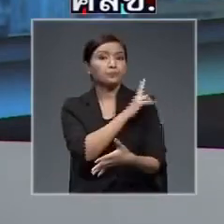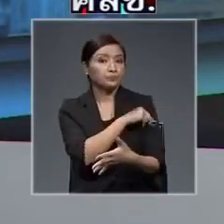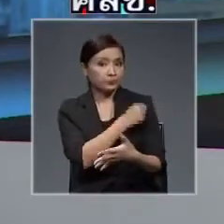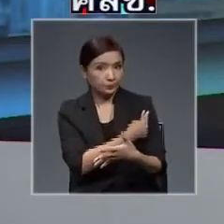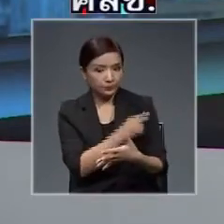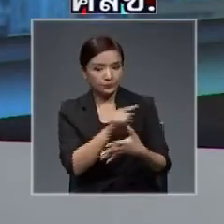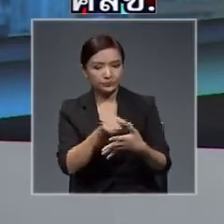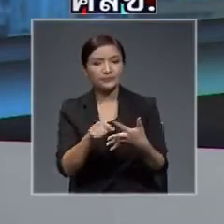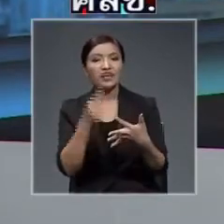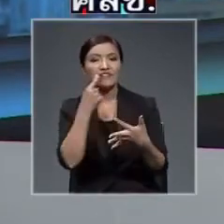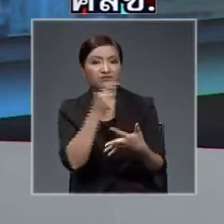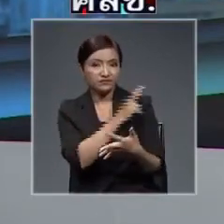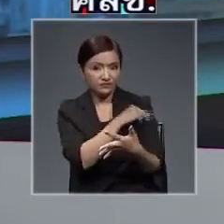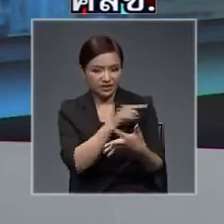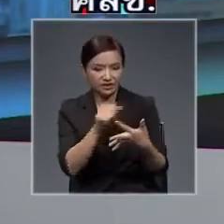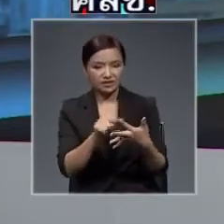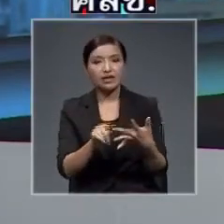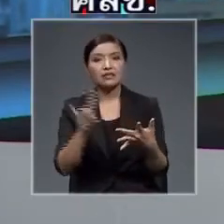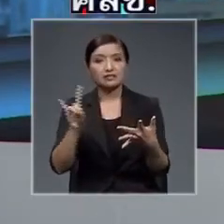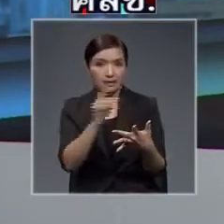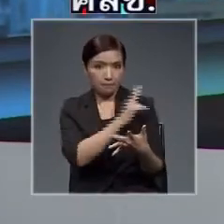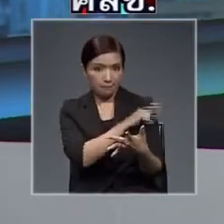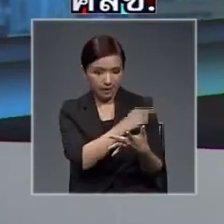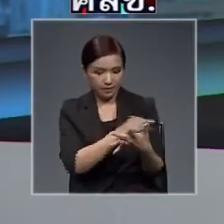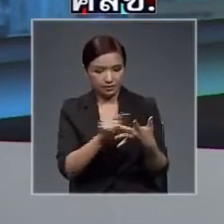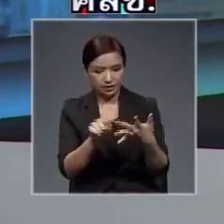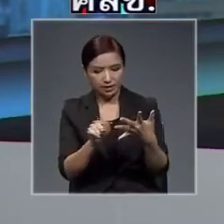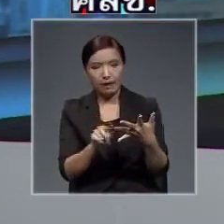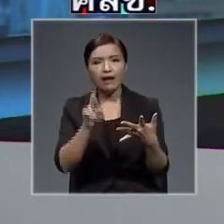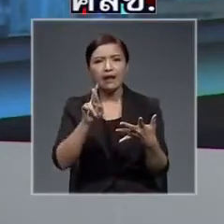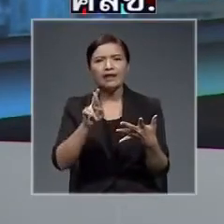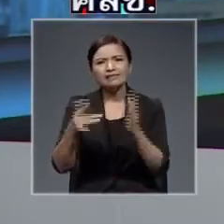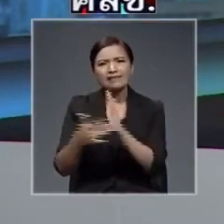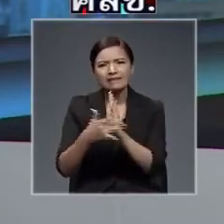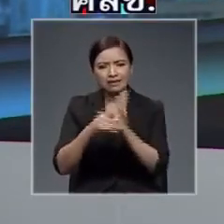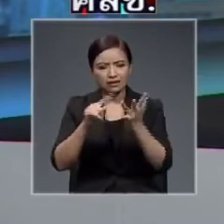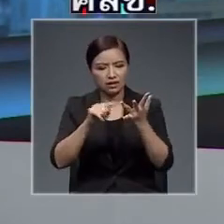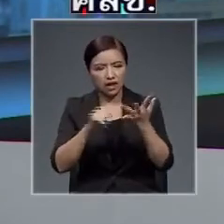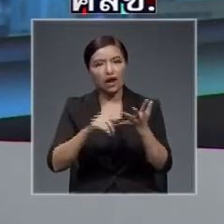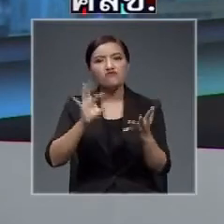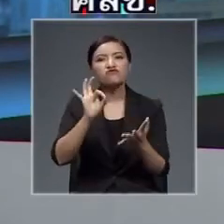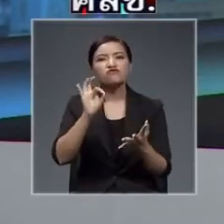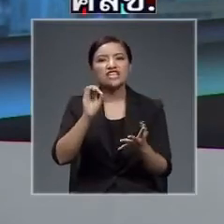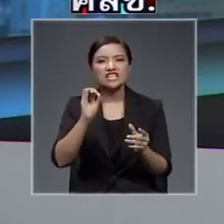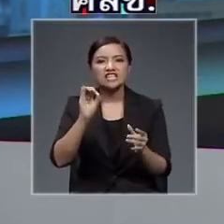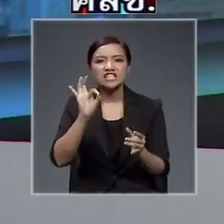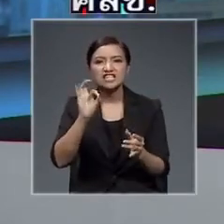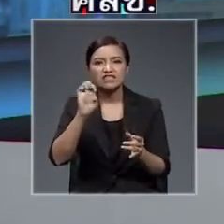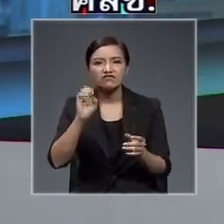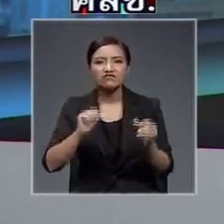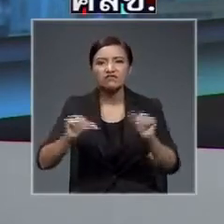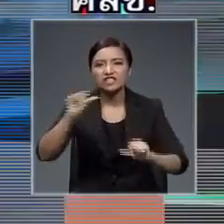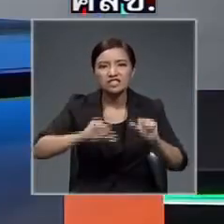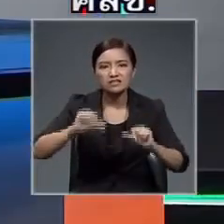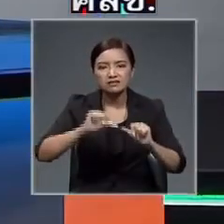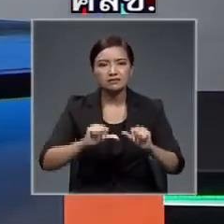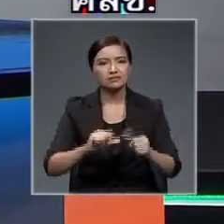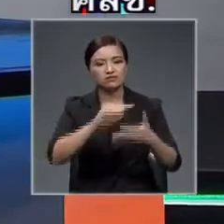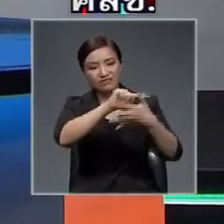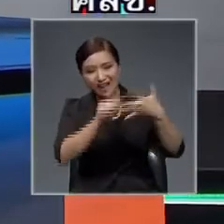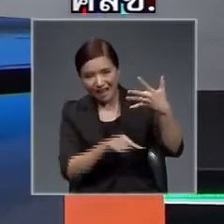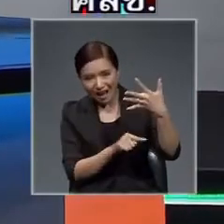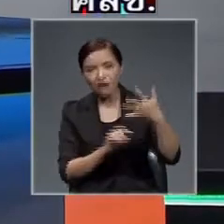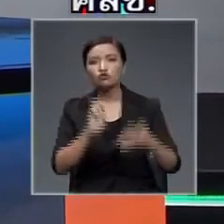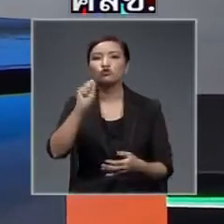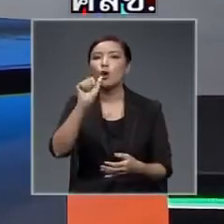คะทันตแพทย์สัตวแพทย ์ รังสีเทคนิคแล้วก็ฟิสิกส์การแพทย ์ 5สาขาวิชาชีพนี้ไม่ต้องสอบสามารถเป็นเจ้